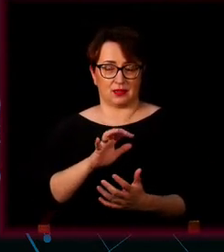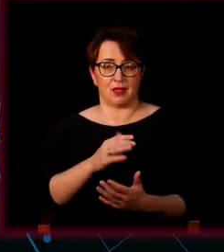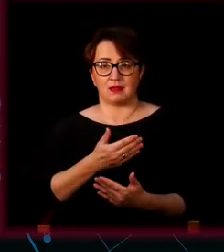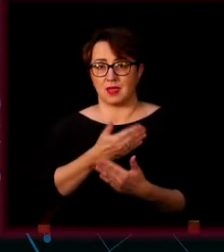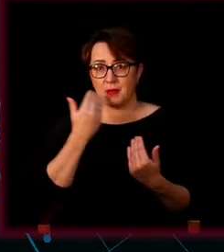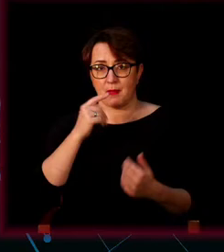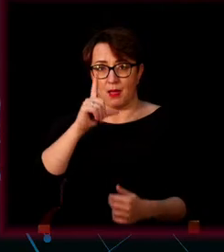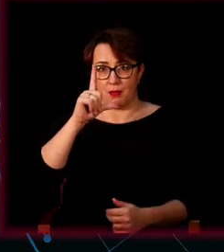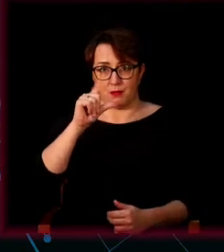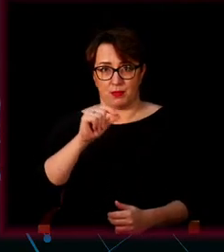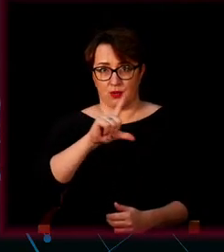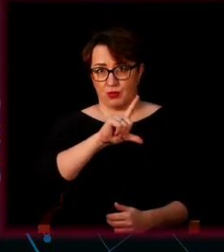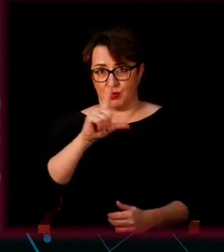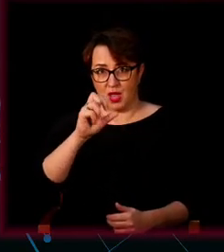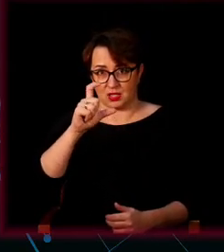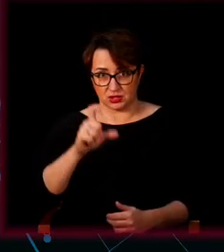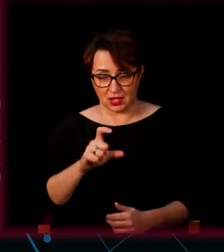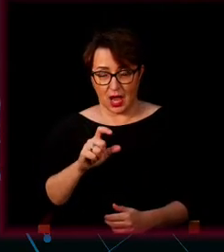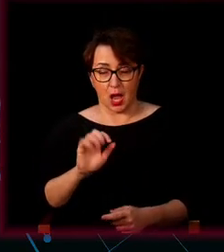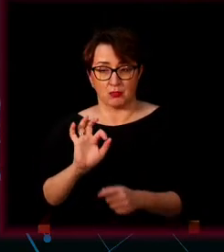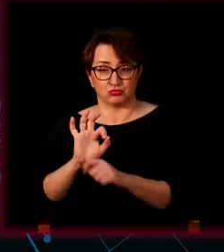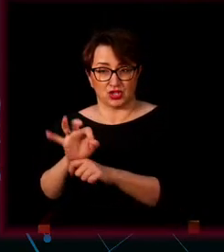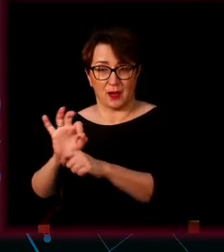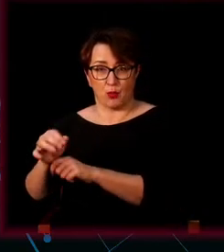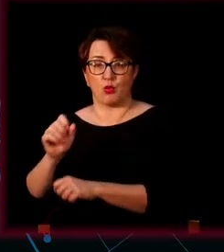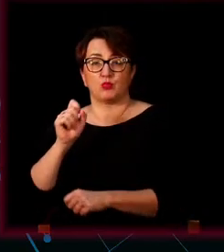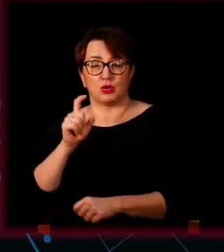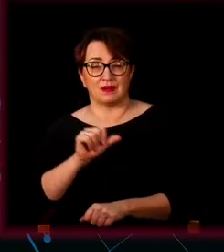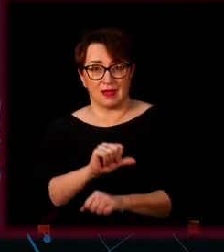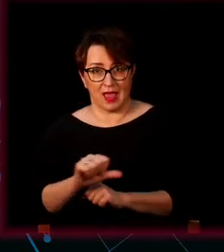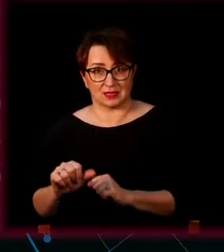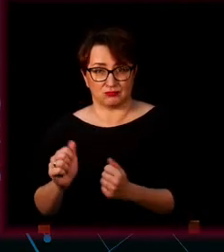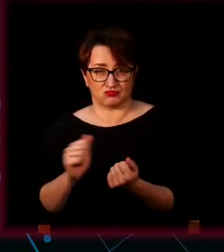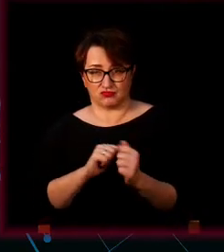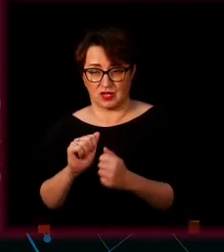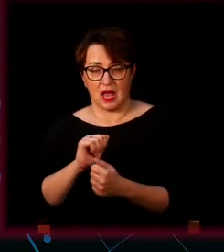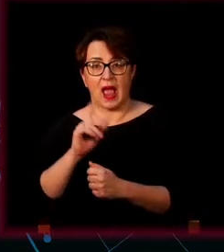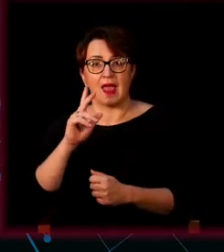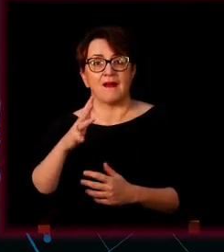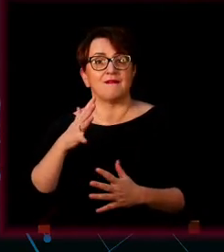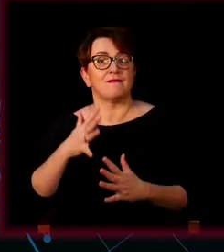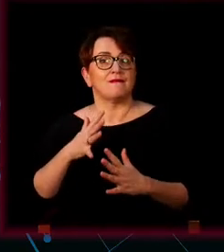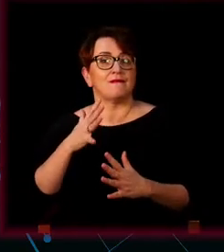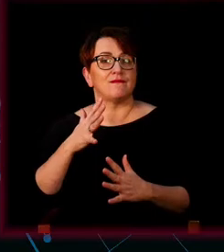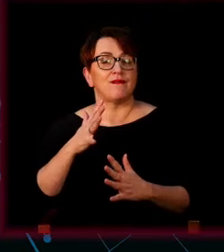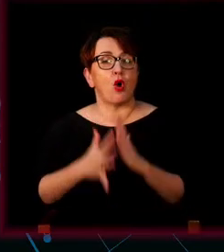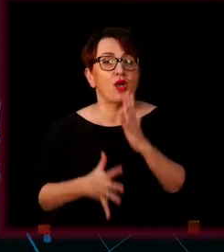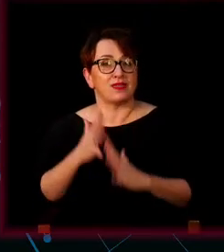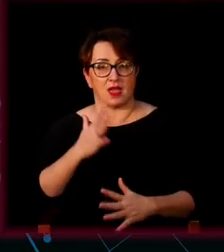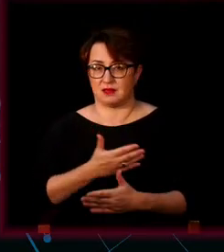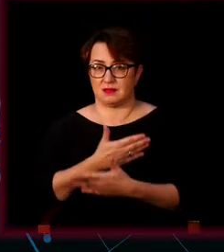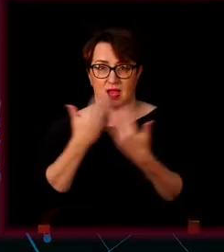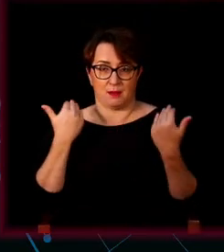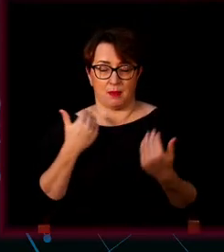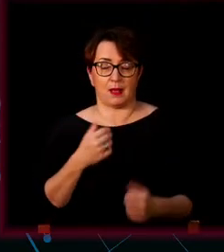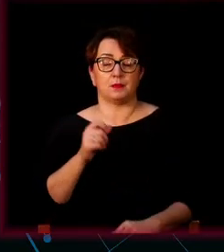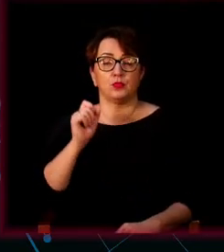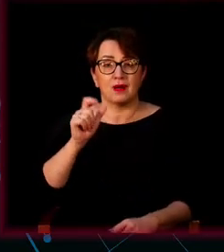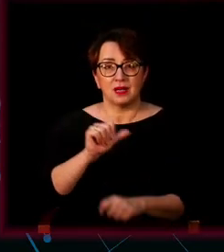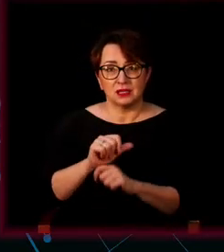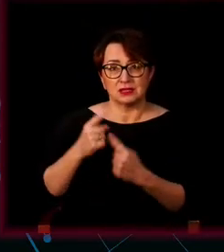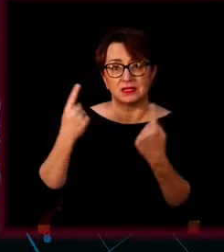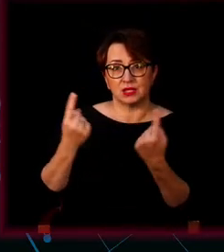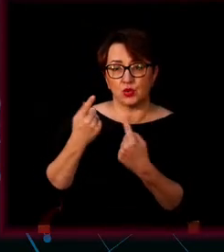ma płci, a jest przemoc, ale nie ma wojny, tak? Można kogoś, w sensie zdarzają się sytuacje,